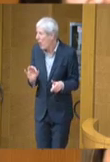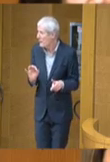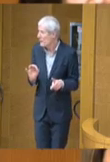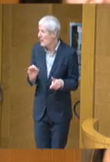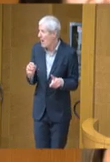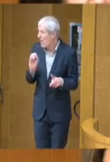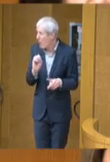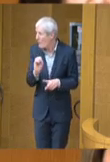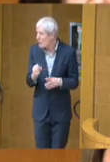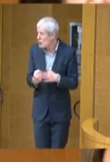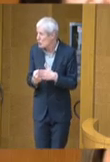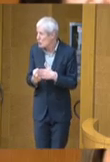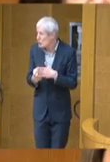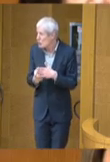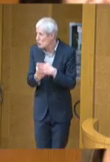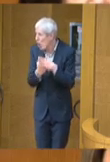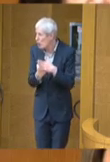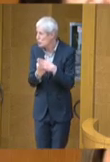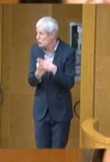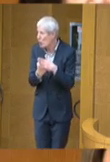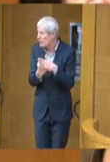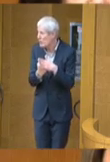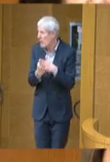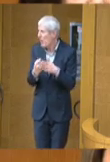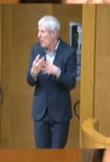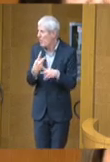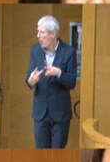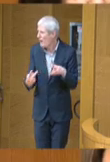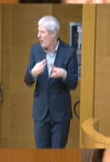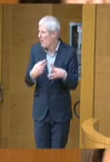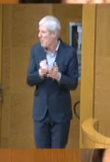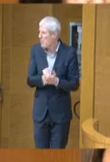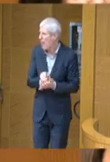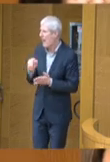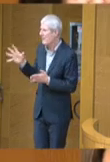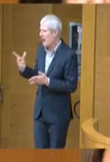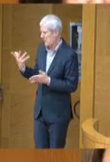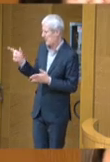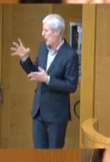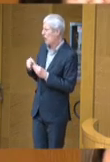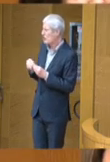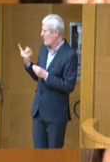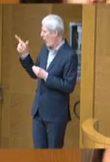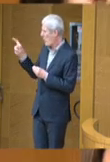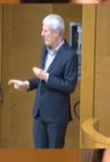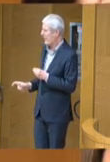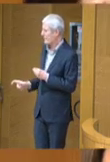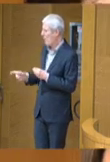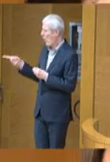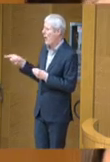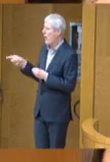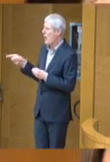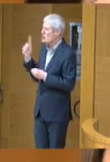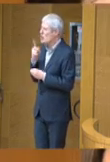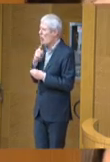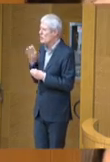sostegno, la scuola stessa ha cercato di mandarmi via, perché mi hanno detto che ci fa una persona sorda come professore per il sostegno. Una